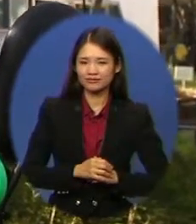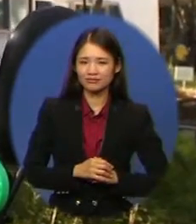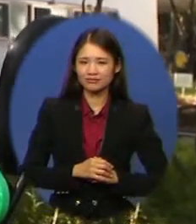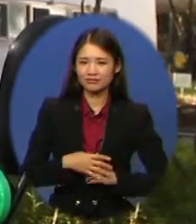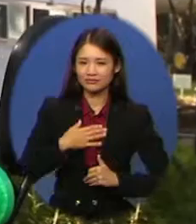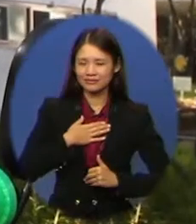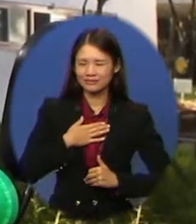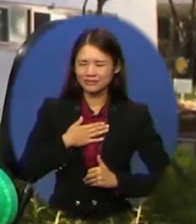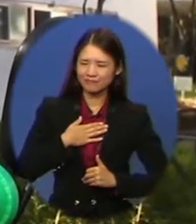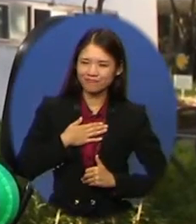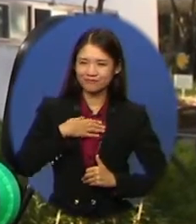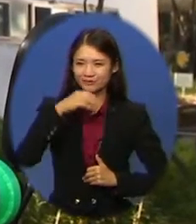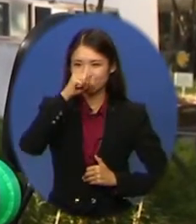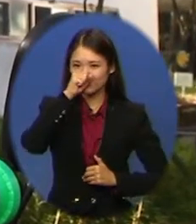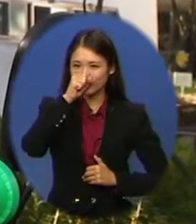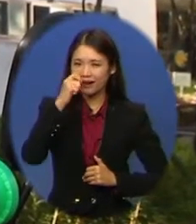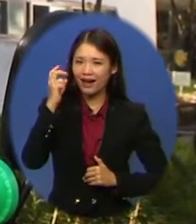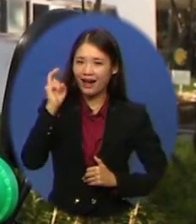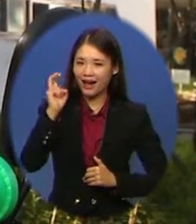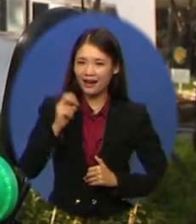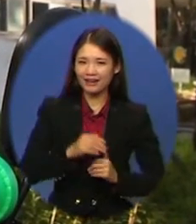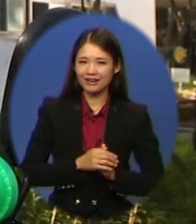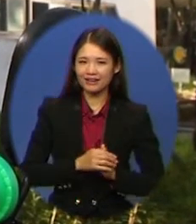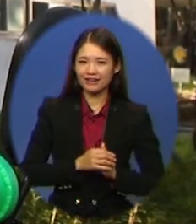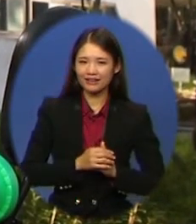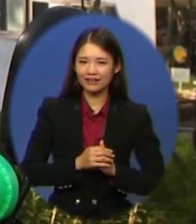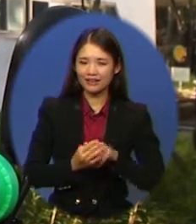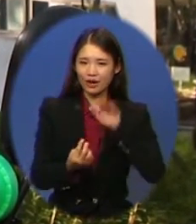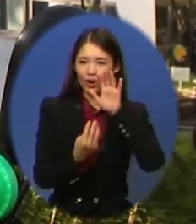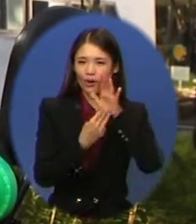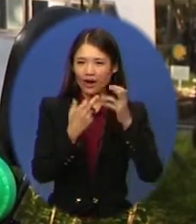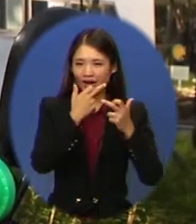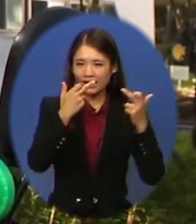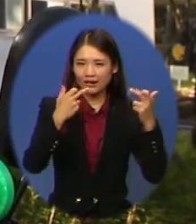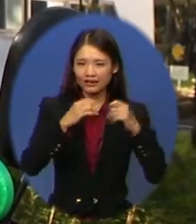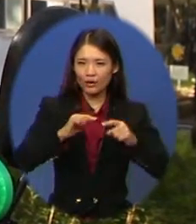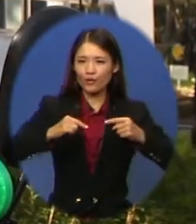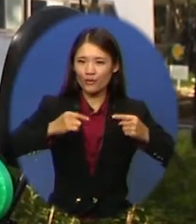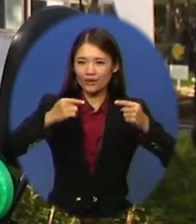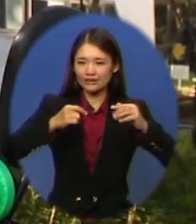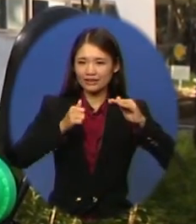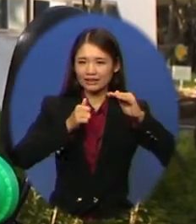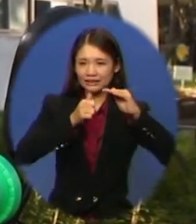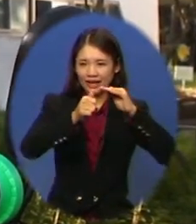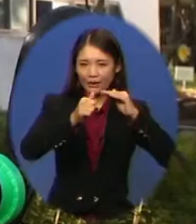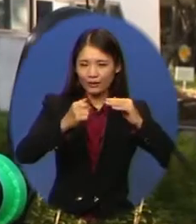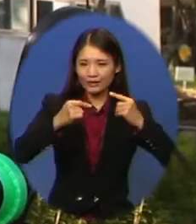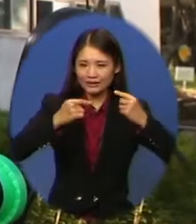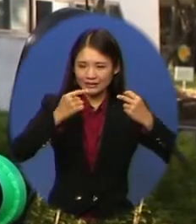기분이 많이 좋으시겠네요. 네. 관악산에서 이제 휠체어 타고 등산하신다 생각하시니까 어떠세요?